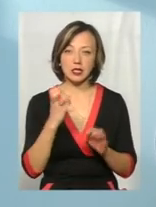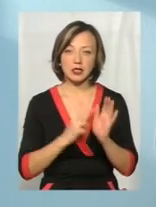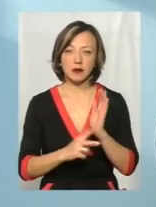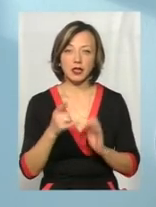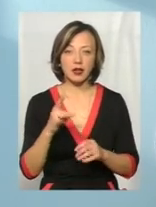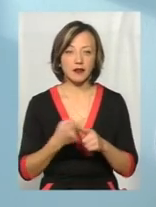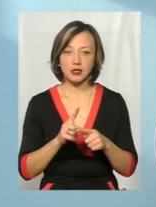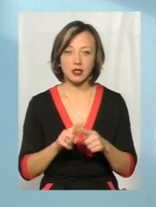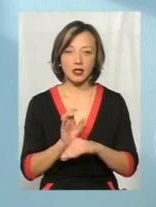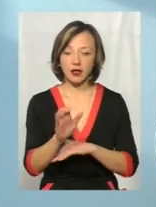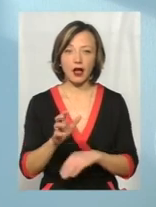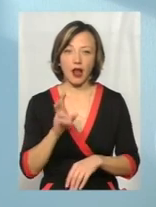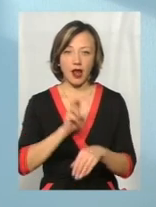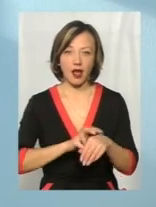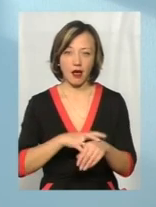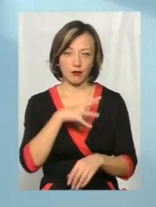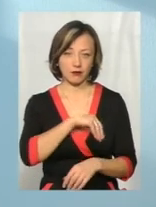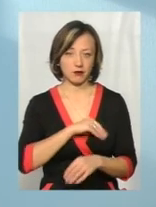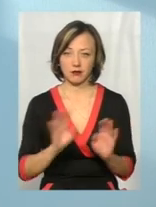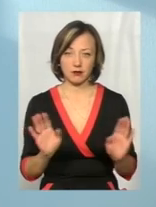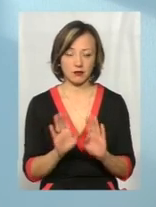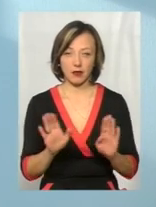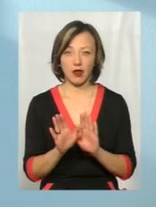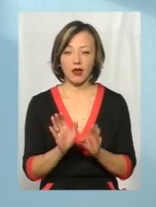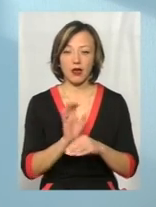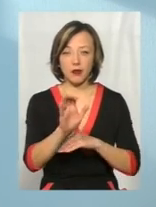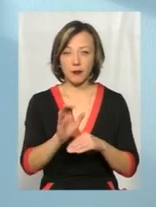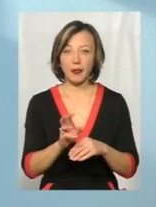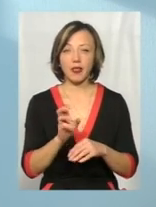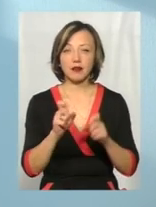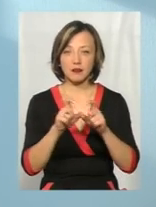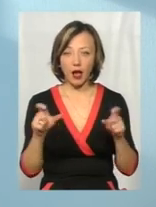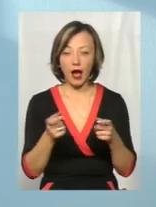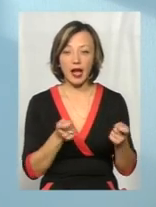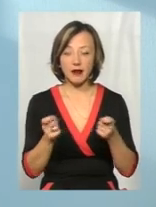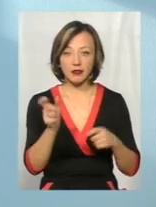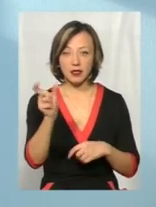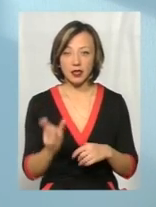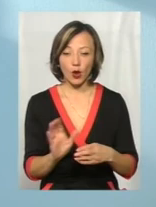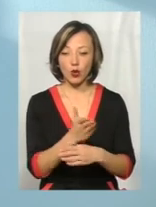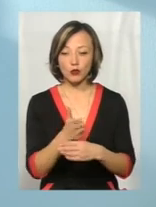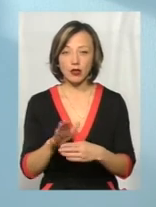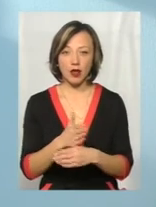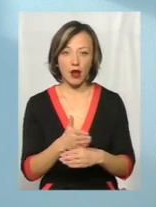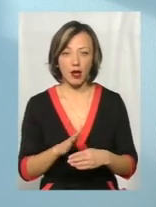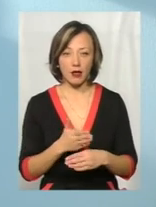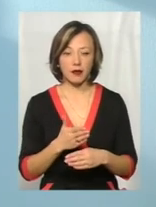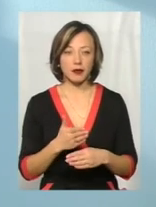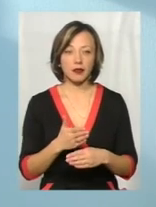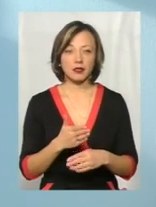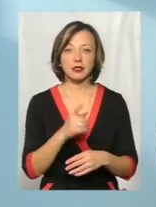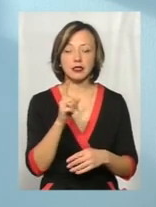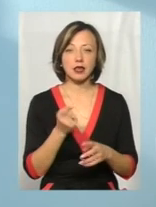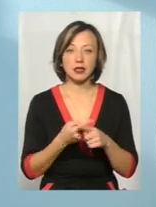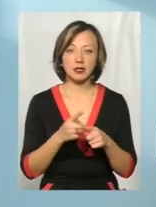гривень, це ж вони не йдуть лікарю в кишеню. Вони йдуть на заклад, а керівник закладу вже розподіляє за ті